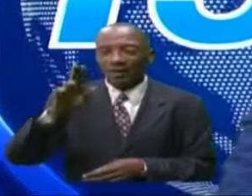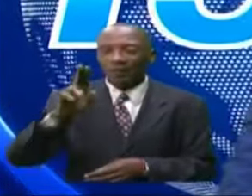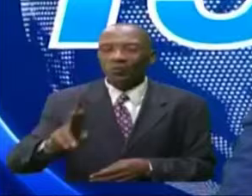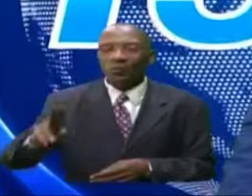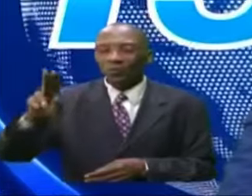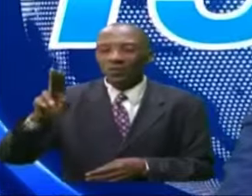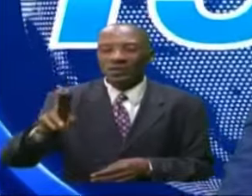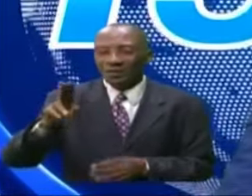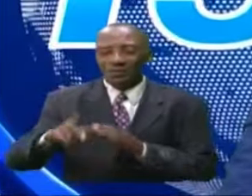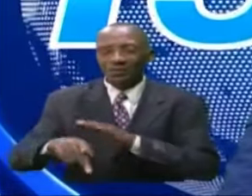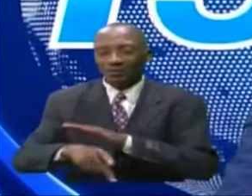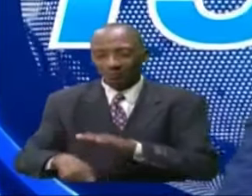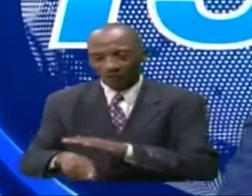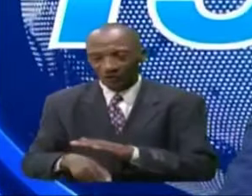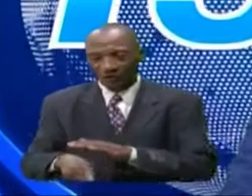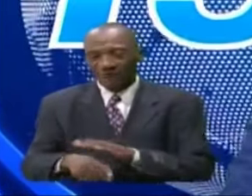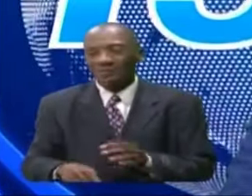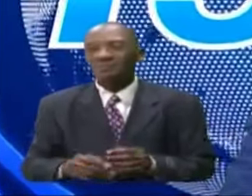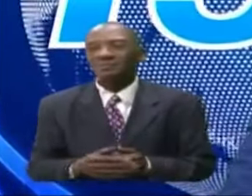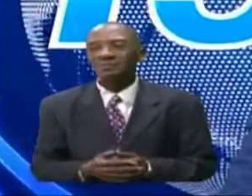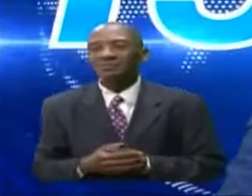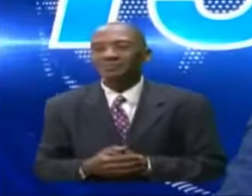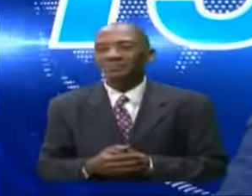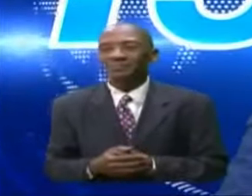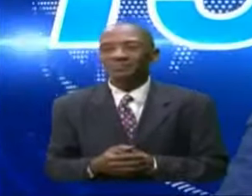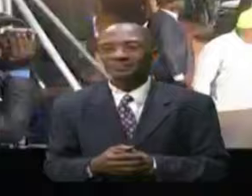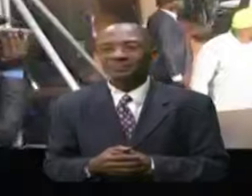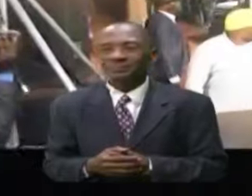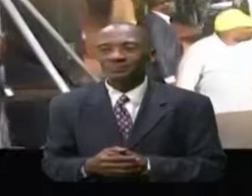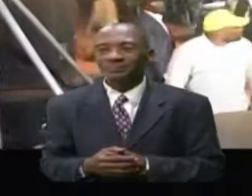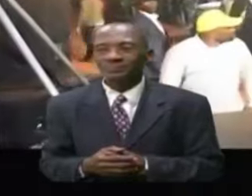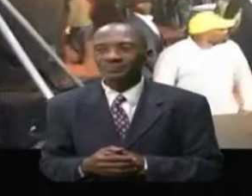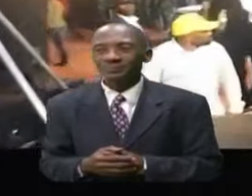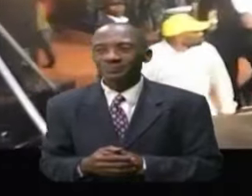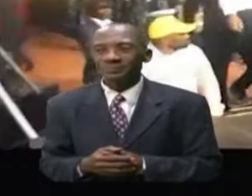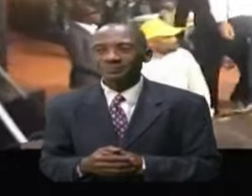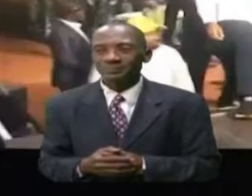travaux de construction des centres de santé. Regardez.